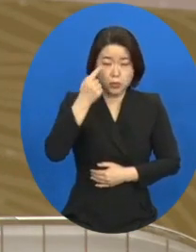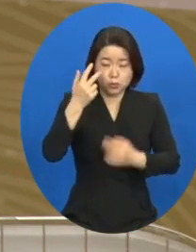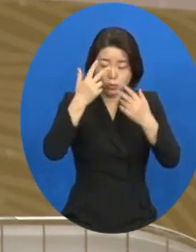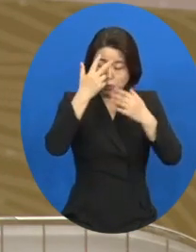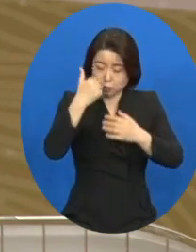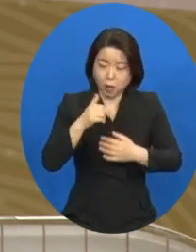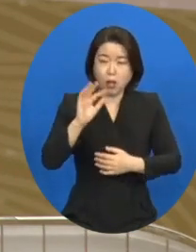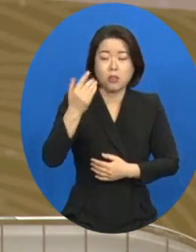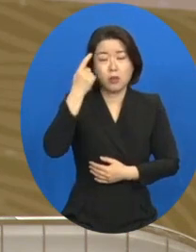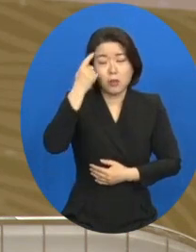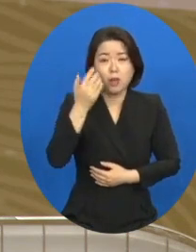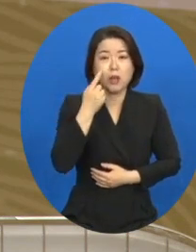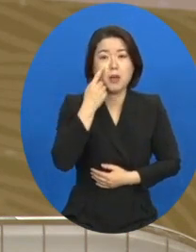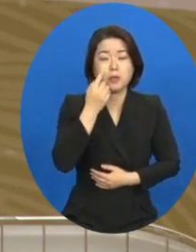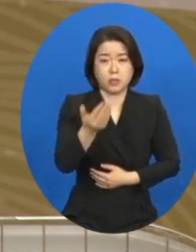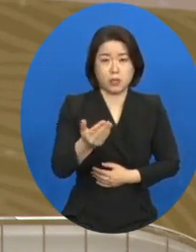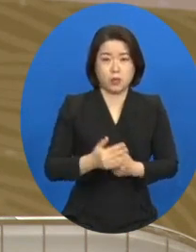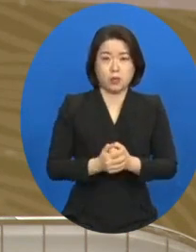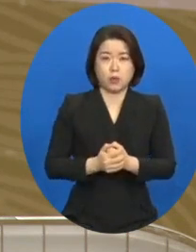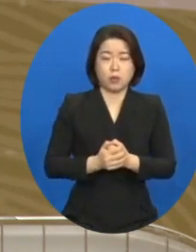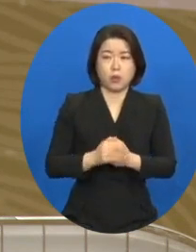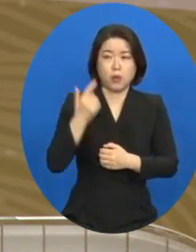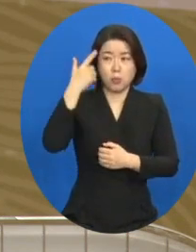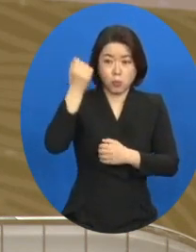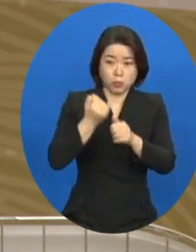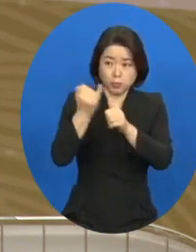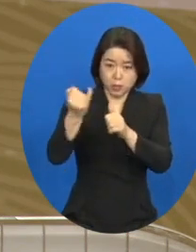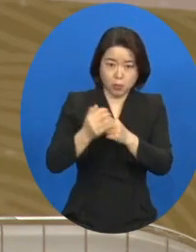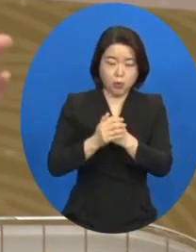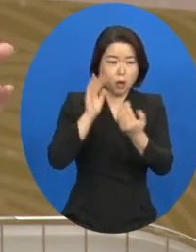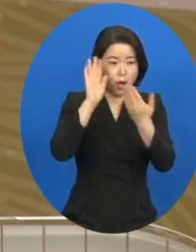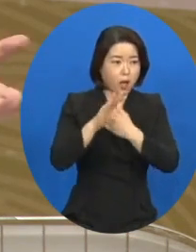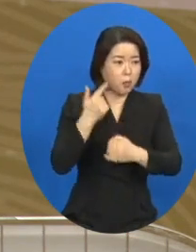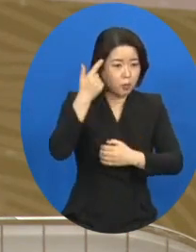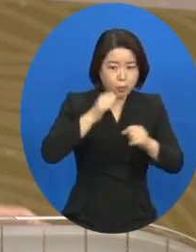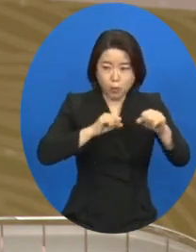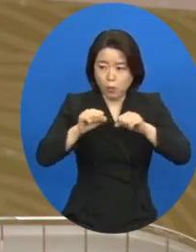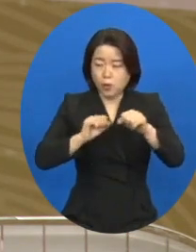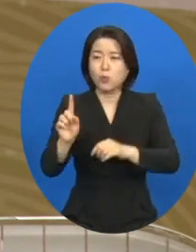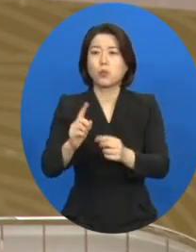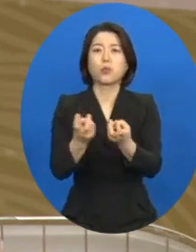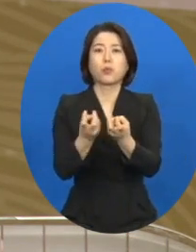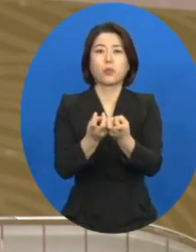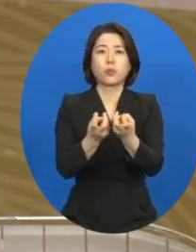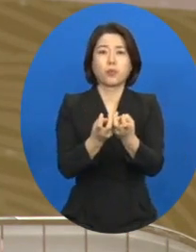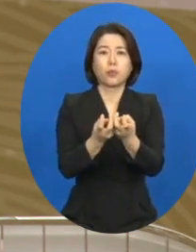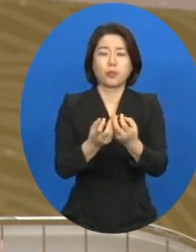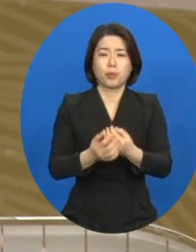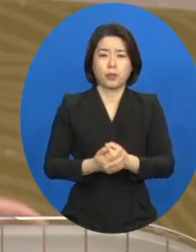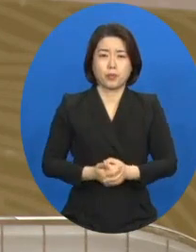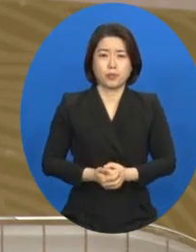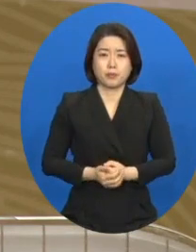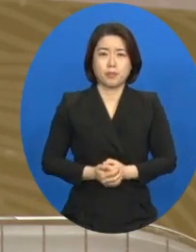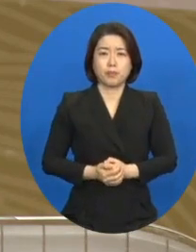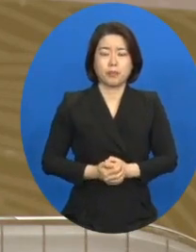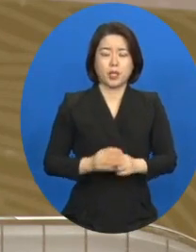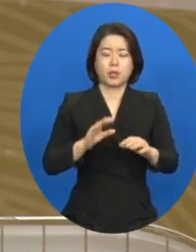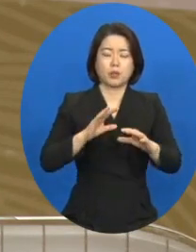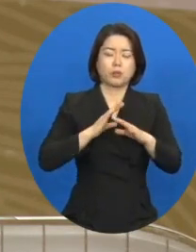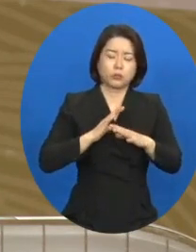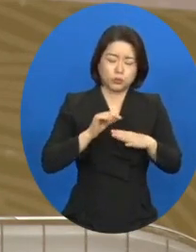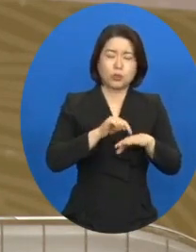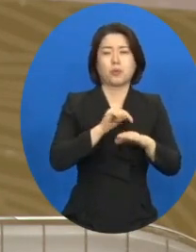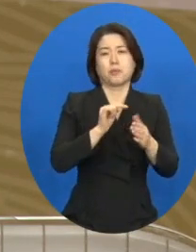생각해 보세요. 목사님 사모님이신데 앞으로 목회는 어떻게 해요? 그 두려운